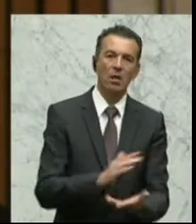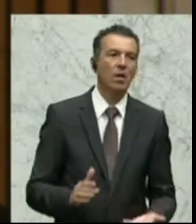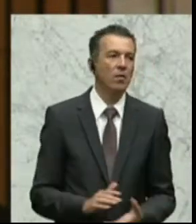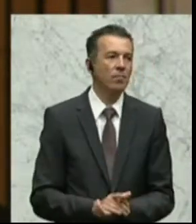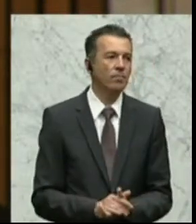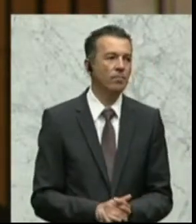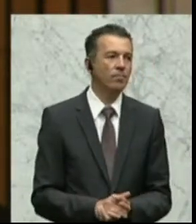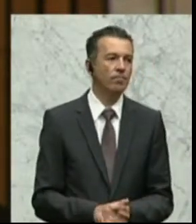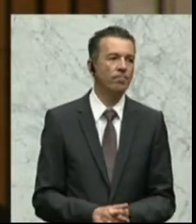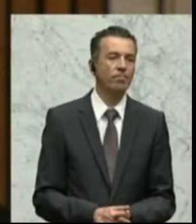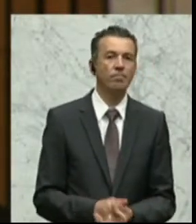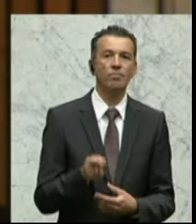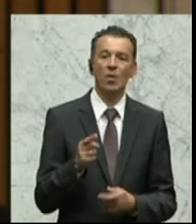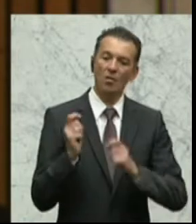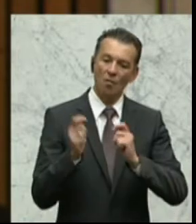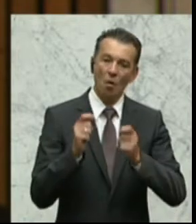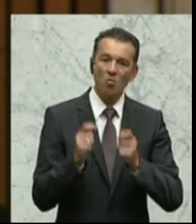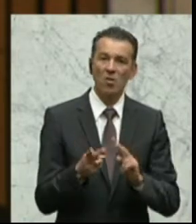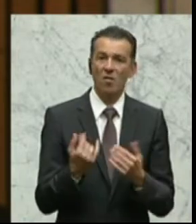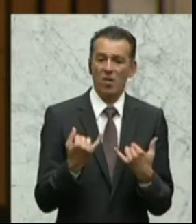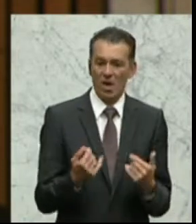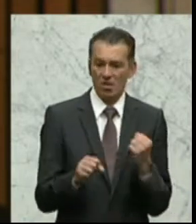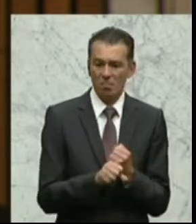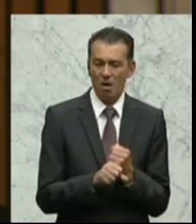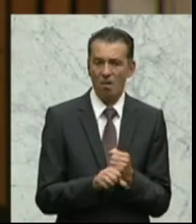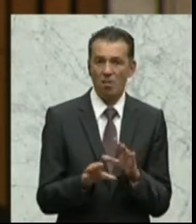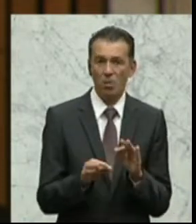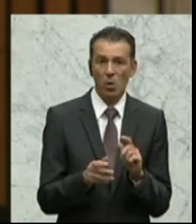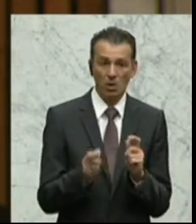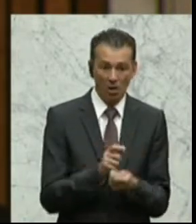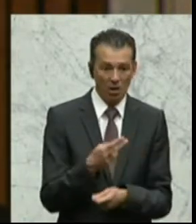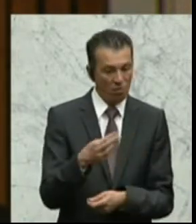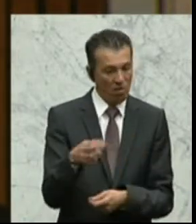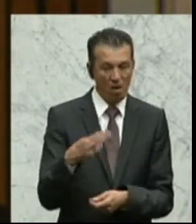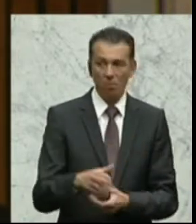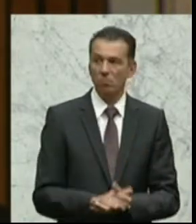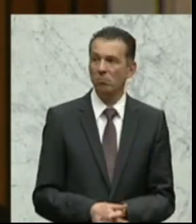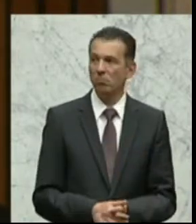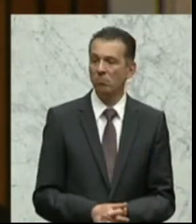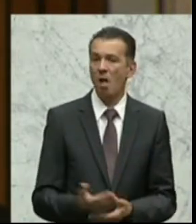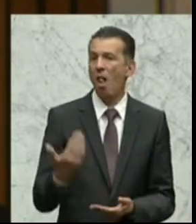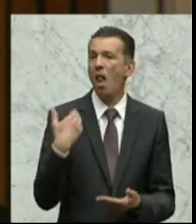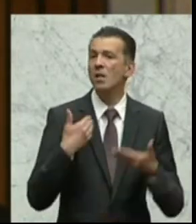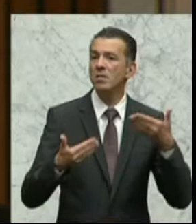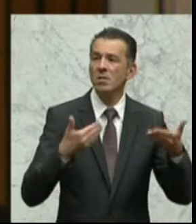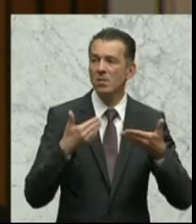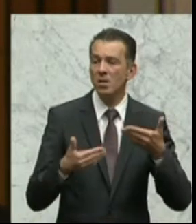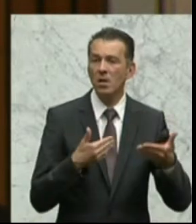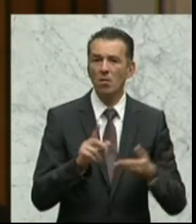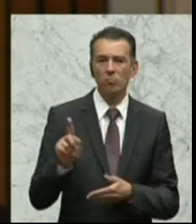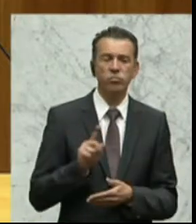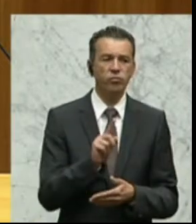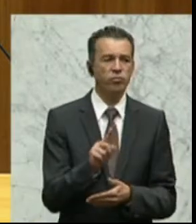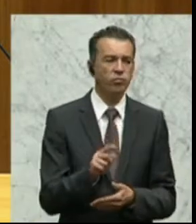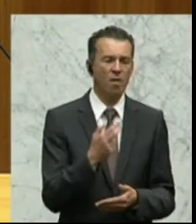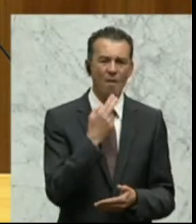Diese Vorschläge, so wie Sie sie nur machen, heißen keine Änderung. Bei der letzten Sitzung stellen Sie sich daher und wollen mir unterstellen, dass ich